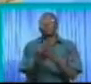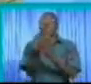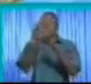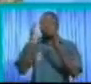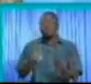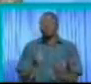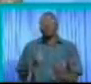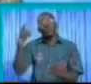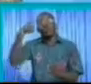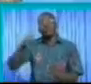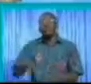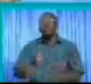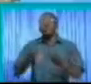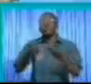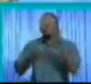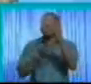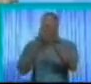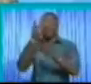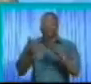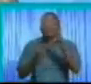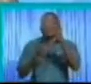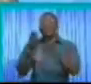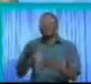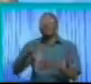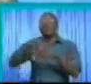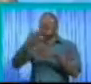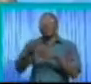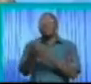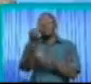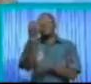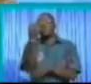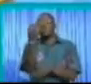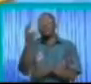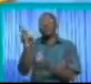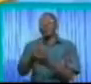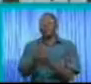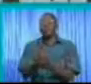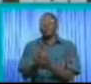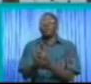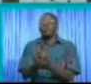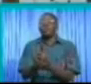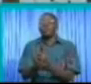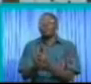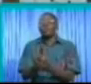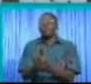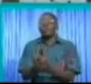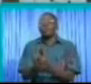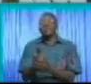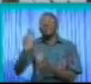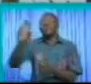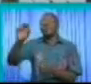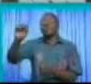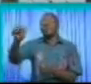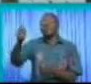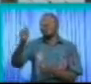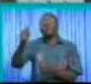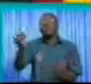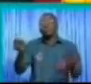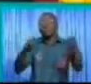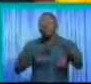d'ingéniosité pour éblouir les visiteurs d'un après-midi. Estelle Judith Assorba. À cette 10e édition du